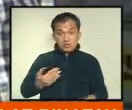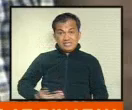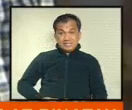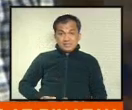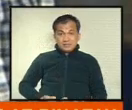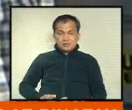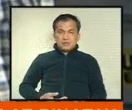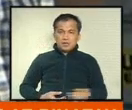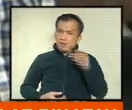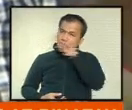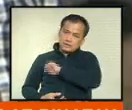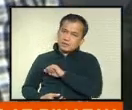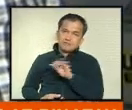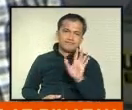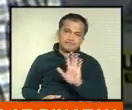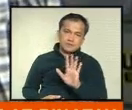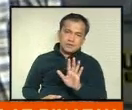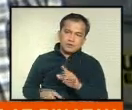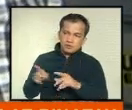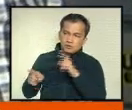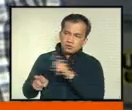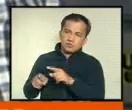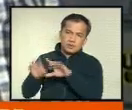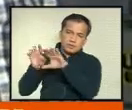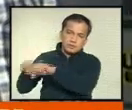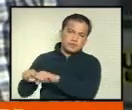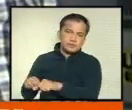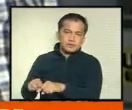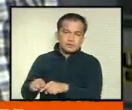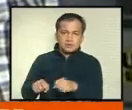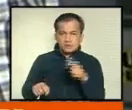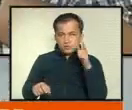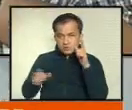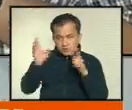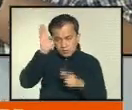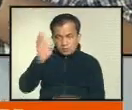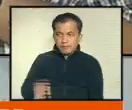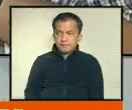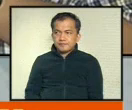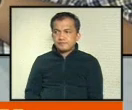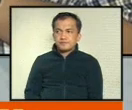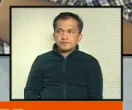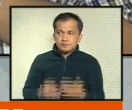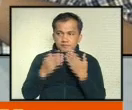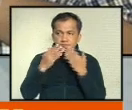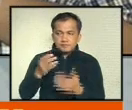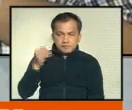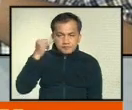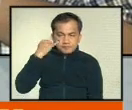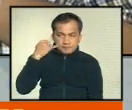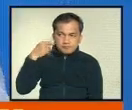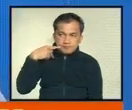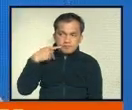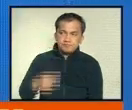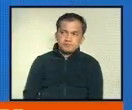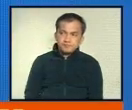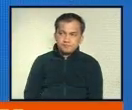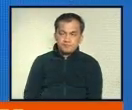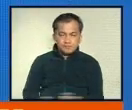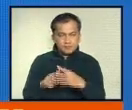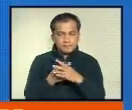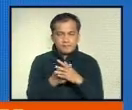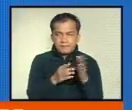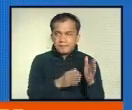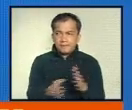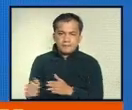lalo na ang mga lasing dahil tiyak na sila ay aarestuhin. Luchi at Bok? Maraming salamat, Justin Punsalang.